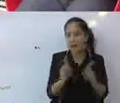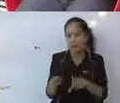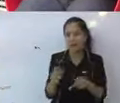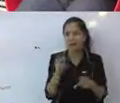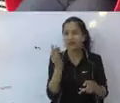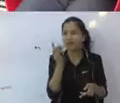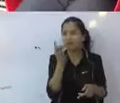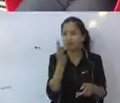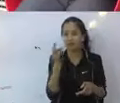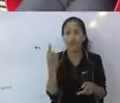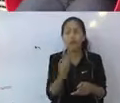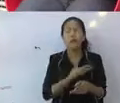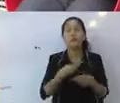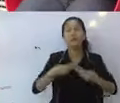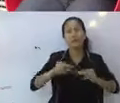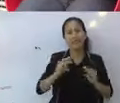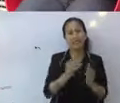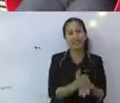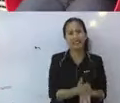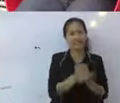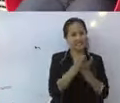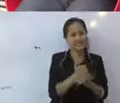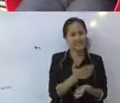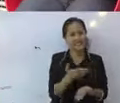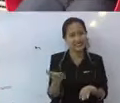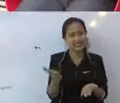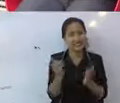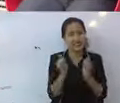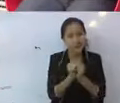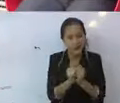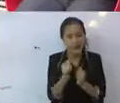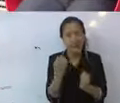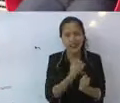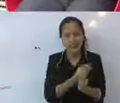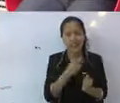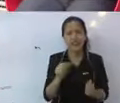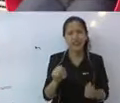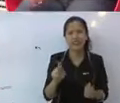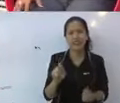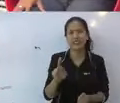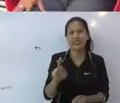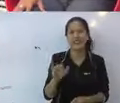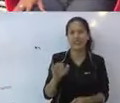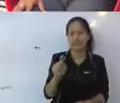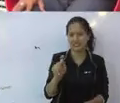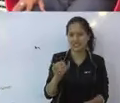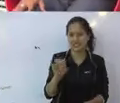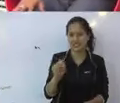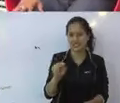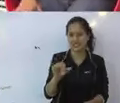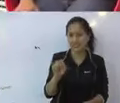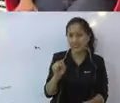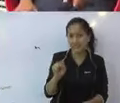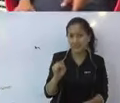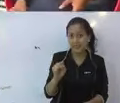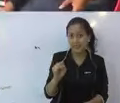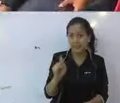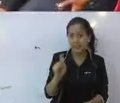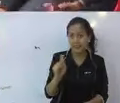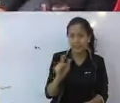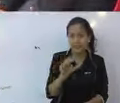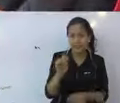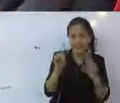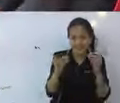kayo matulungan po dyan, mga kapatid, with our nutritionist dietitian. Alright? Sige po, mga kapatid, okay. Tuloy-tuloy na po tayo. Ayan.